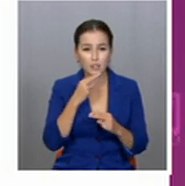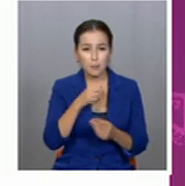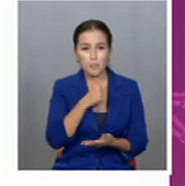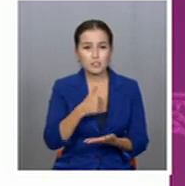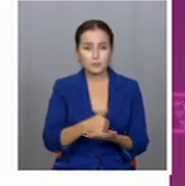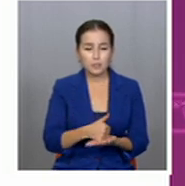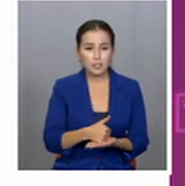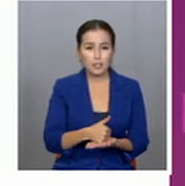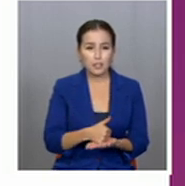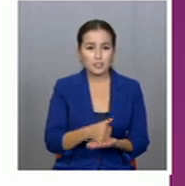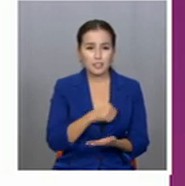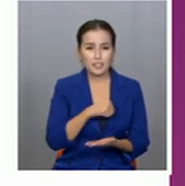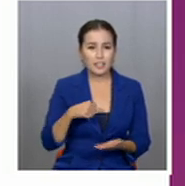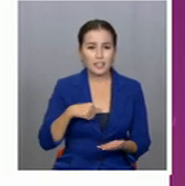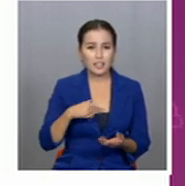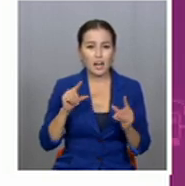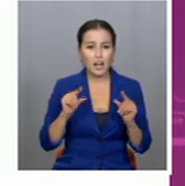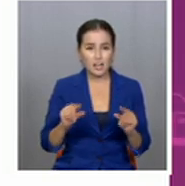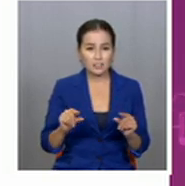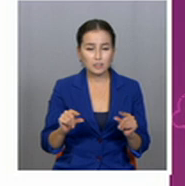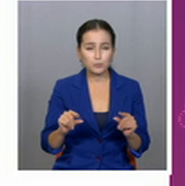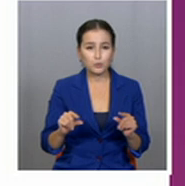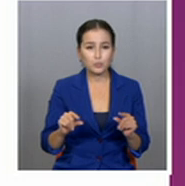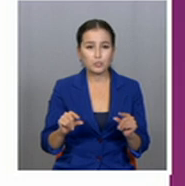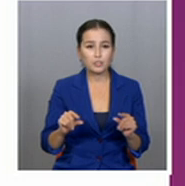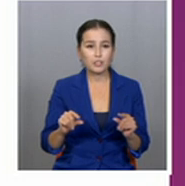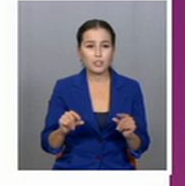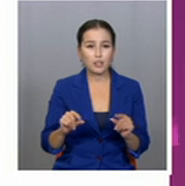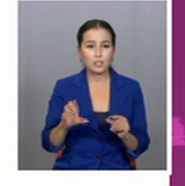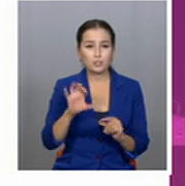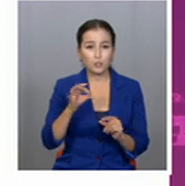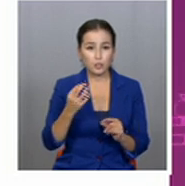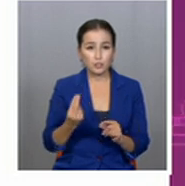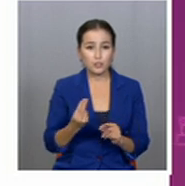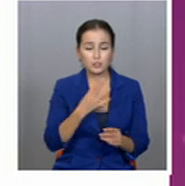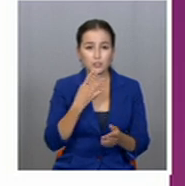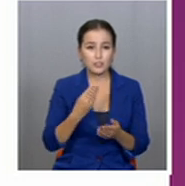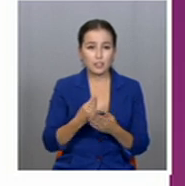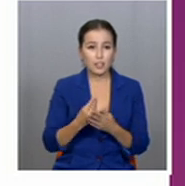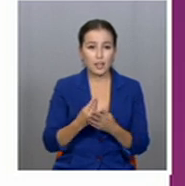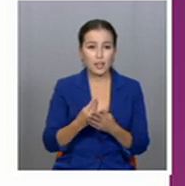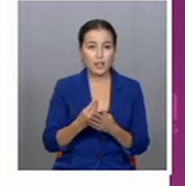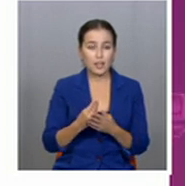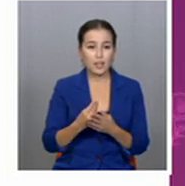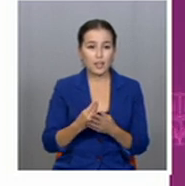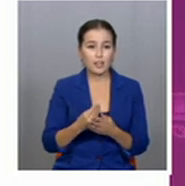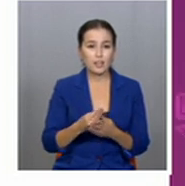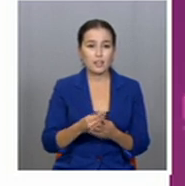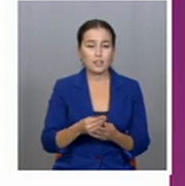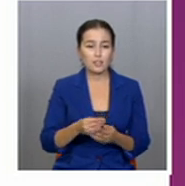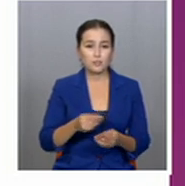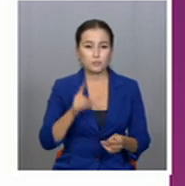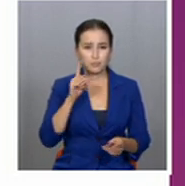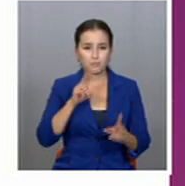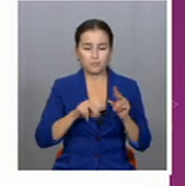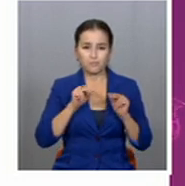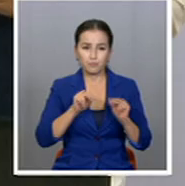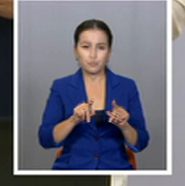басымдылығы ең аз мөлшердегі әлеуметтік кепілдіктерді қамтамасыз етеді